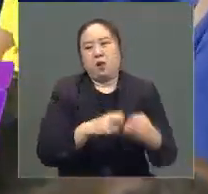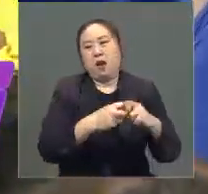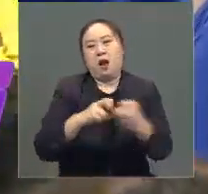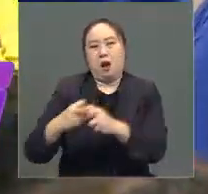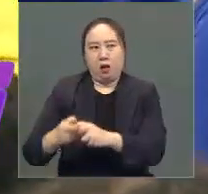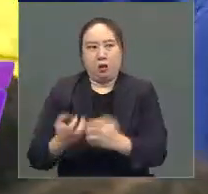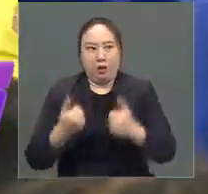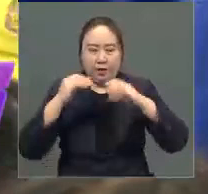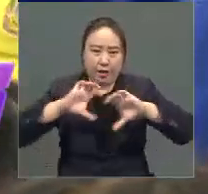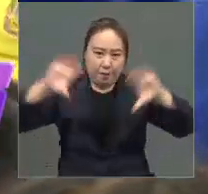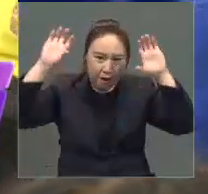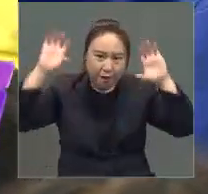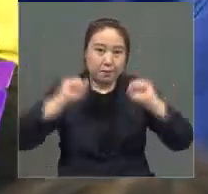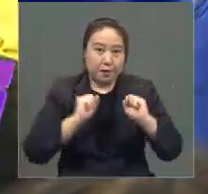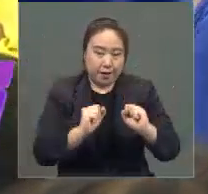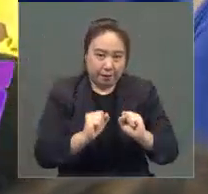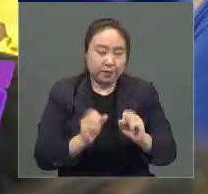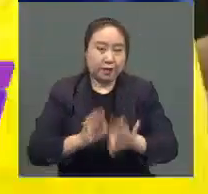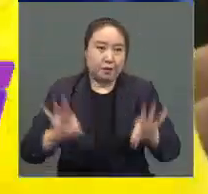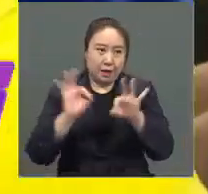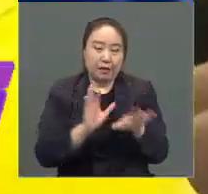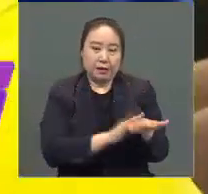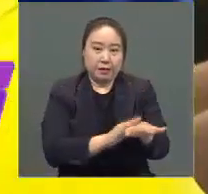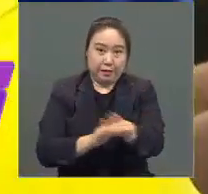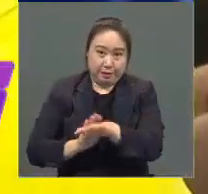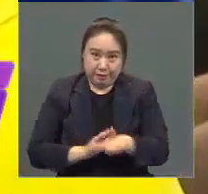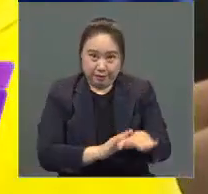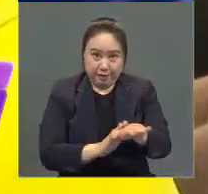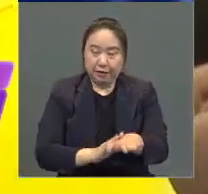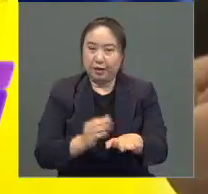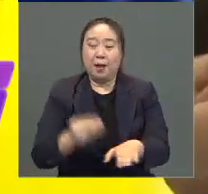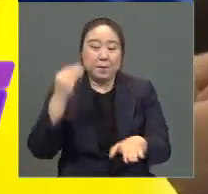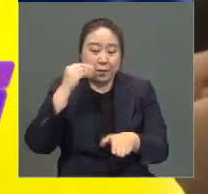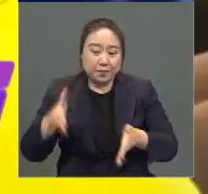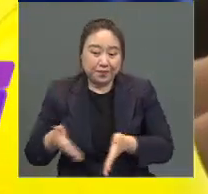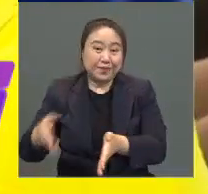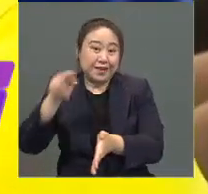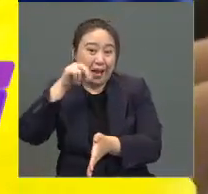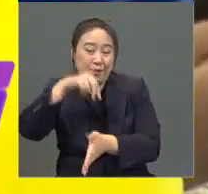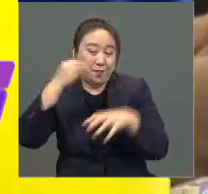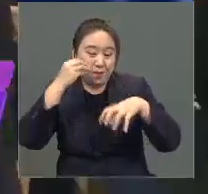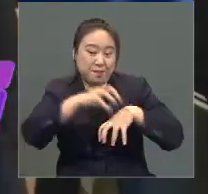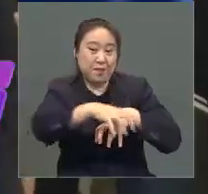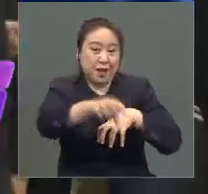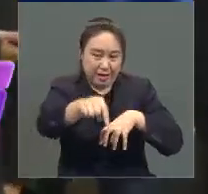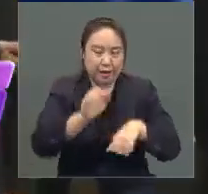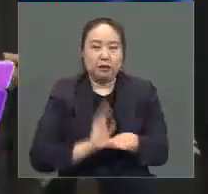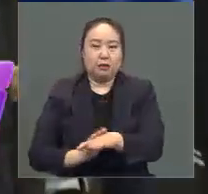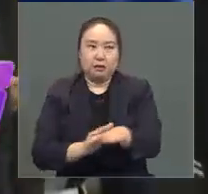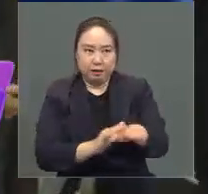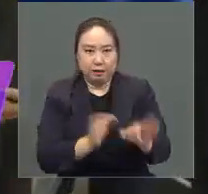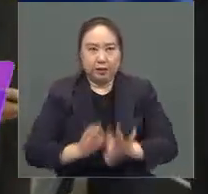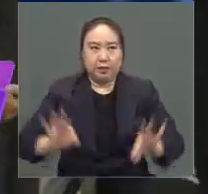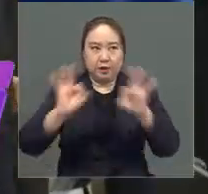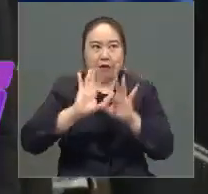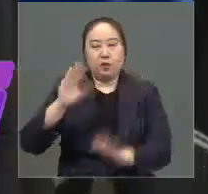าลจึงพยายามจะเน้นเรื่องของการเตือนภัยโดยเฉพาะบ้านที่อยู่ริมน้ำแล้วก็ขอให้ยึดพระราชดำรัสในหลว